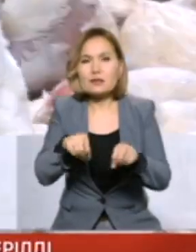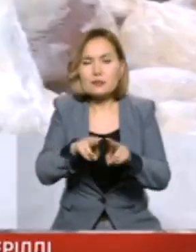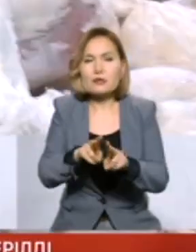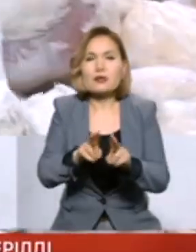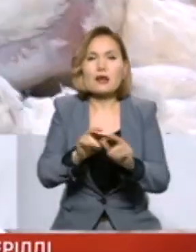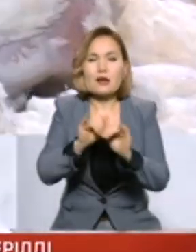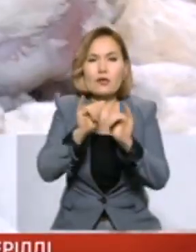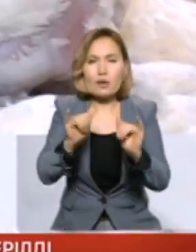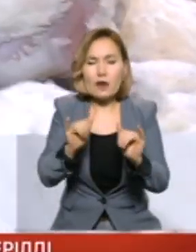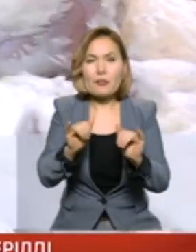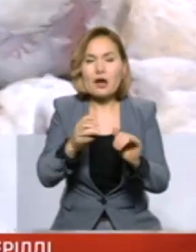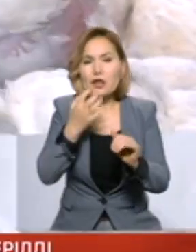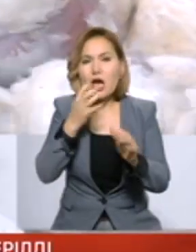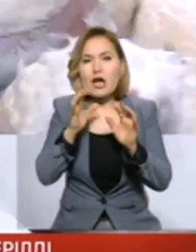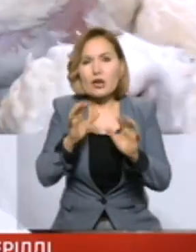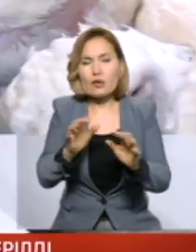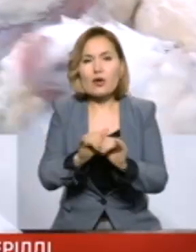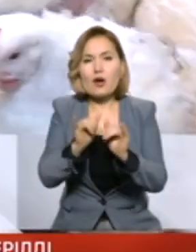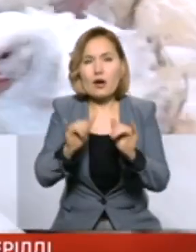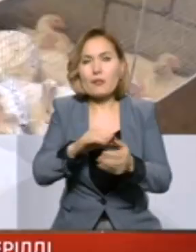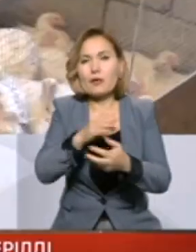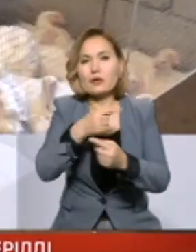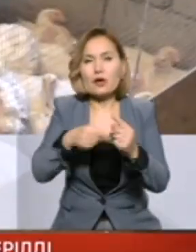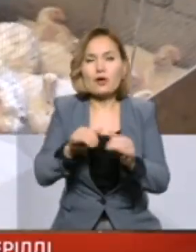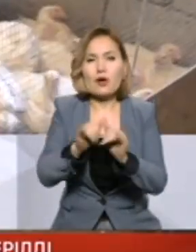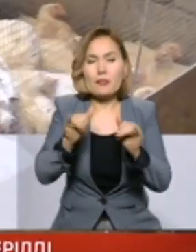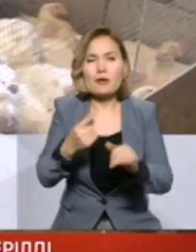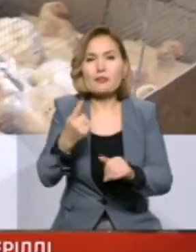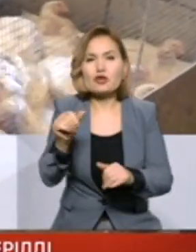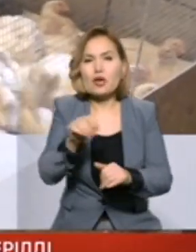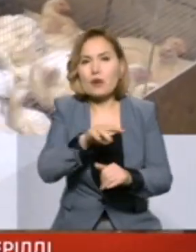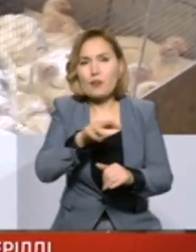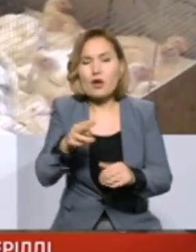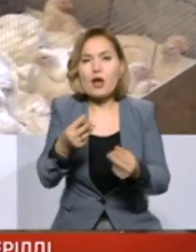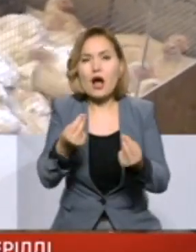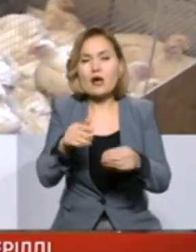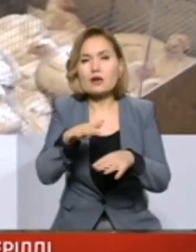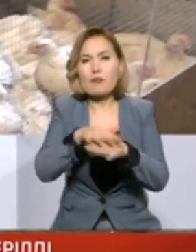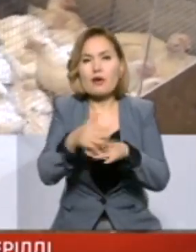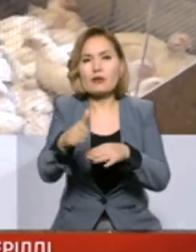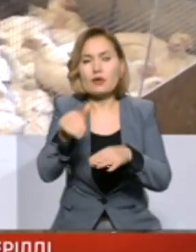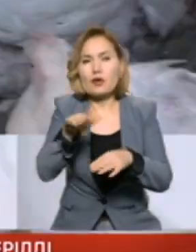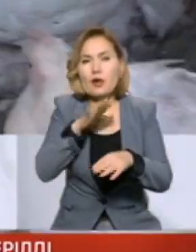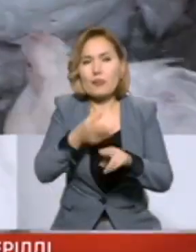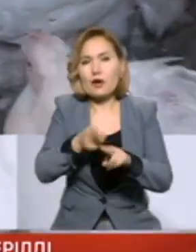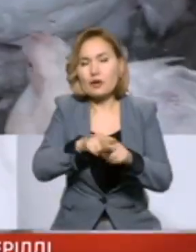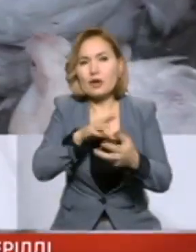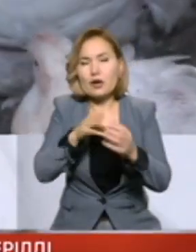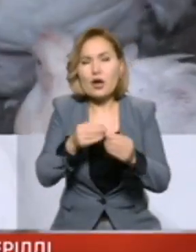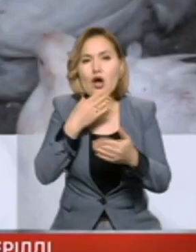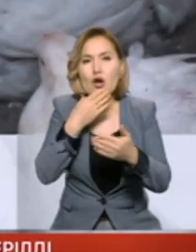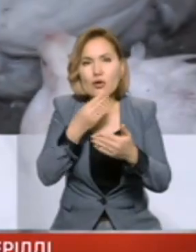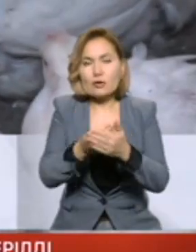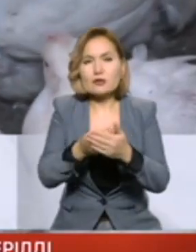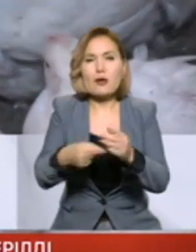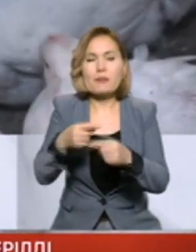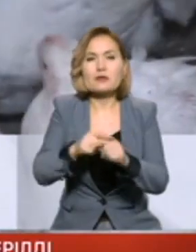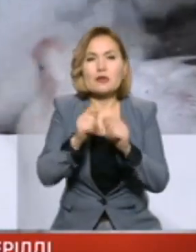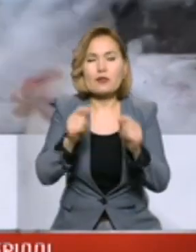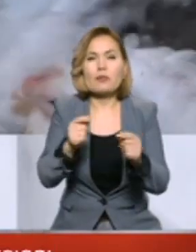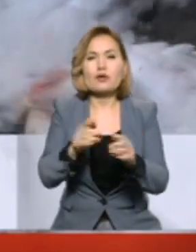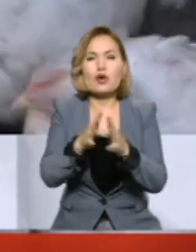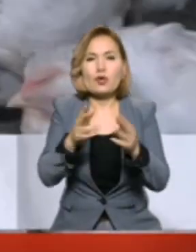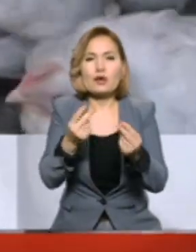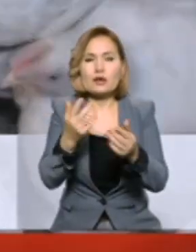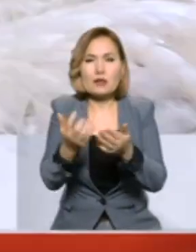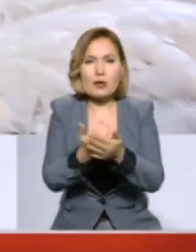қолдауға арналған мемлекеттік бағдарлама арқылы 1,5 миллион теңге көлемінде қаржы алған. Аз ғана қаражатты мақсатты жұмсап, мол табысқа кенелдім дейді.